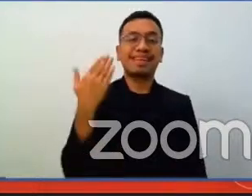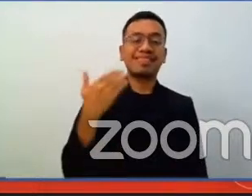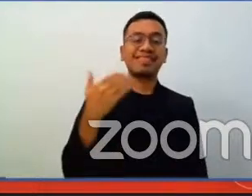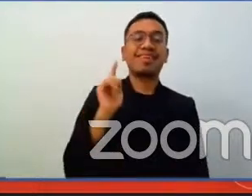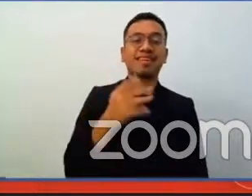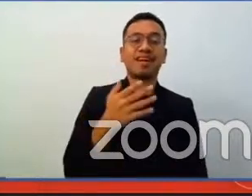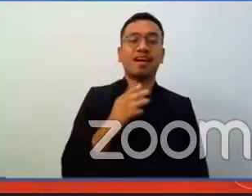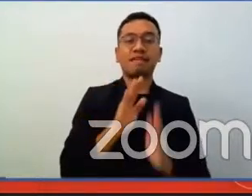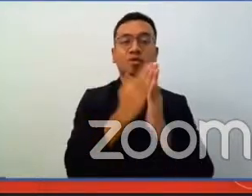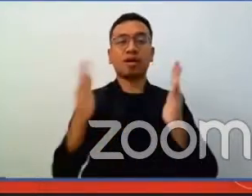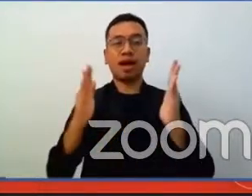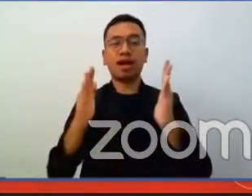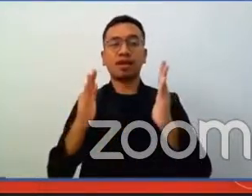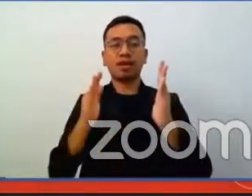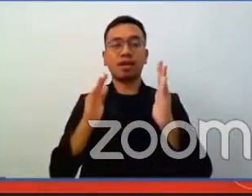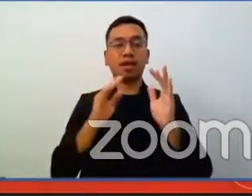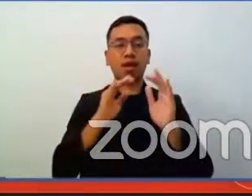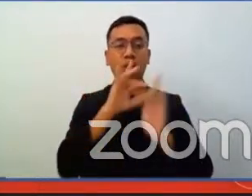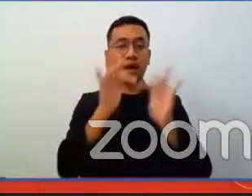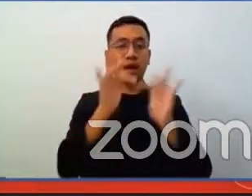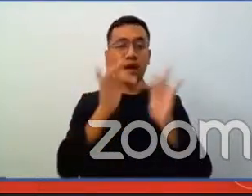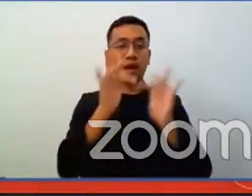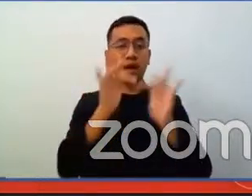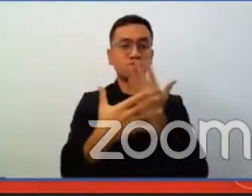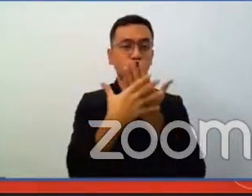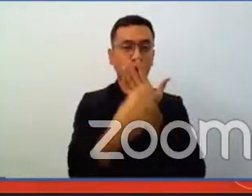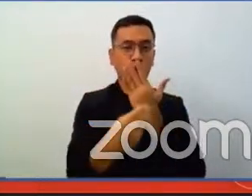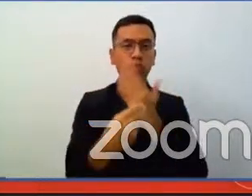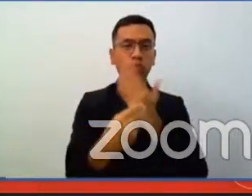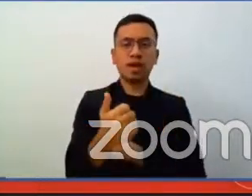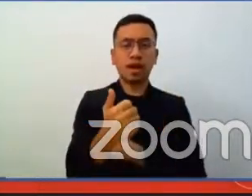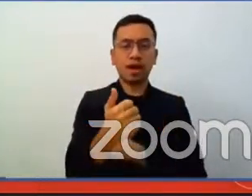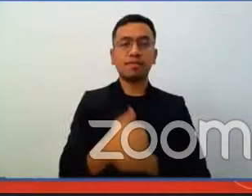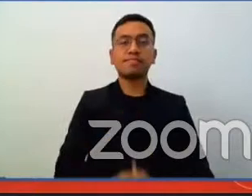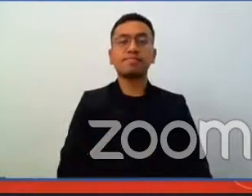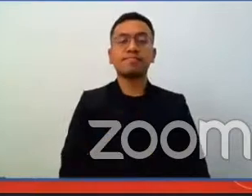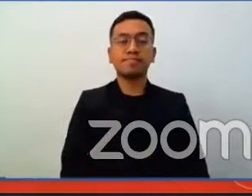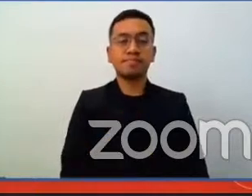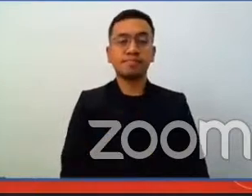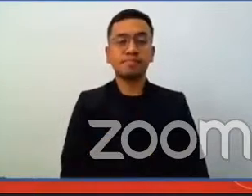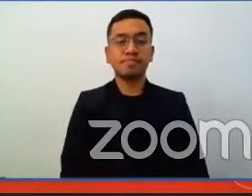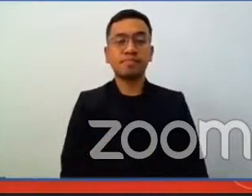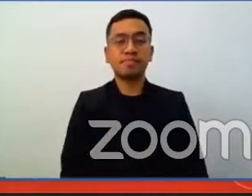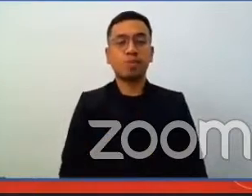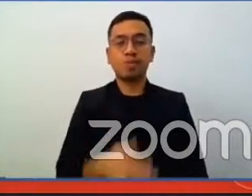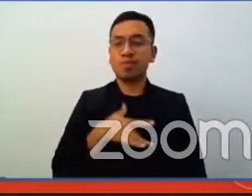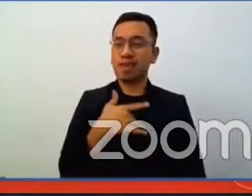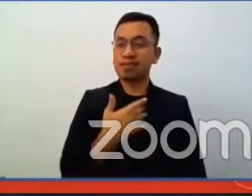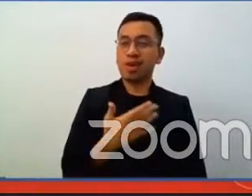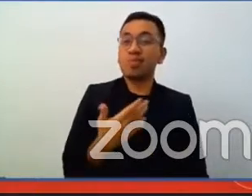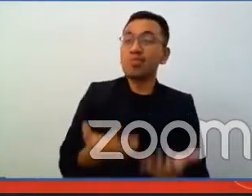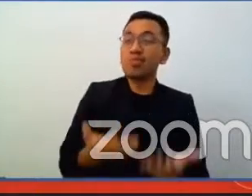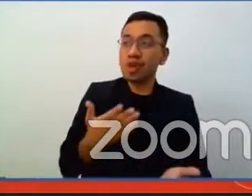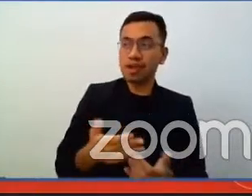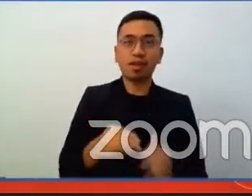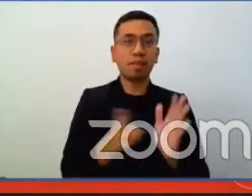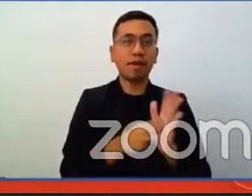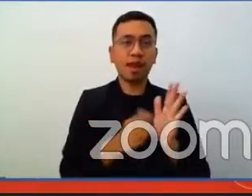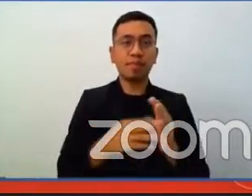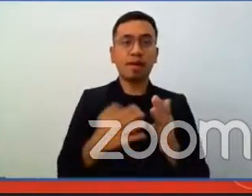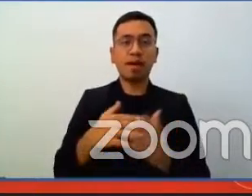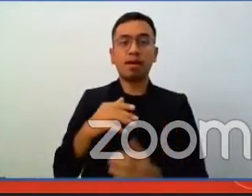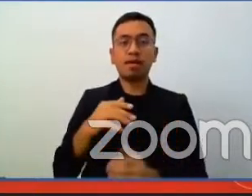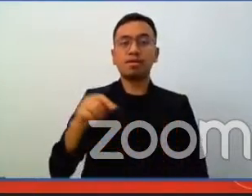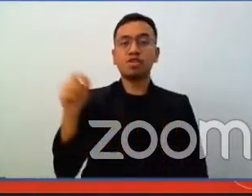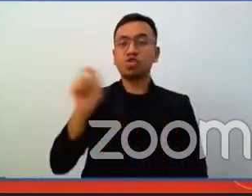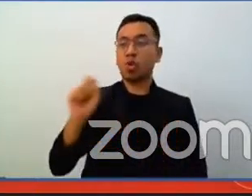virtual lab atau di lab maya, Bapak Ibu juga bisa mendownloadnya. Sehingga tidak perlu khawatir ketika, oh, saya kan di rumah nggak ada internet gitu